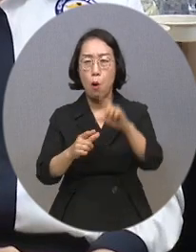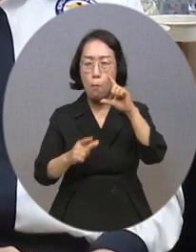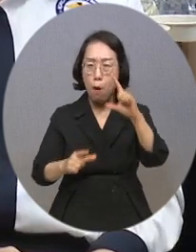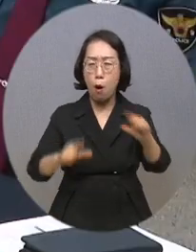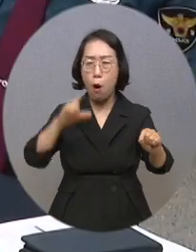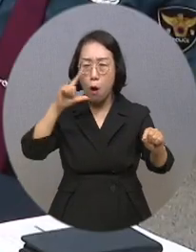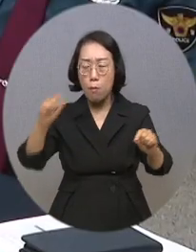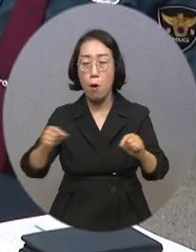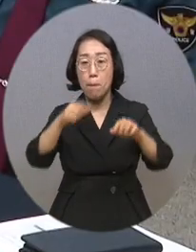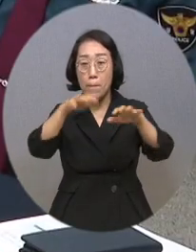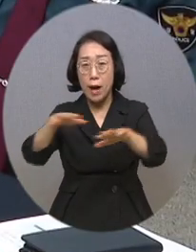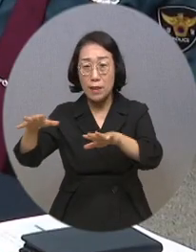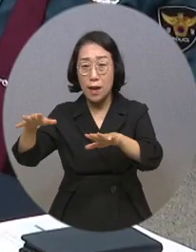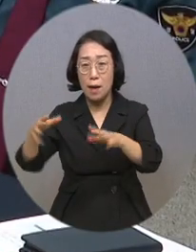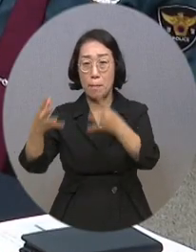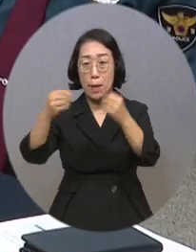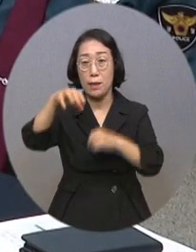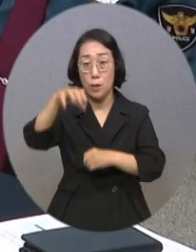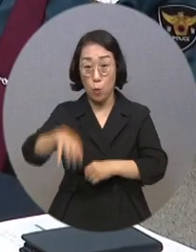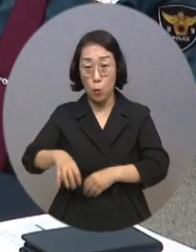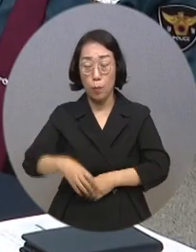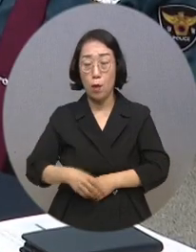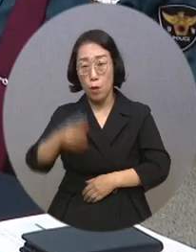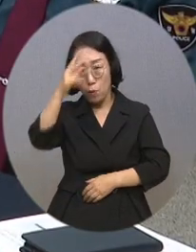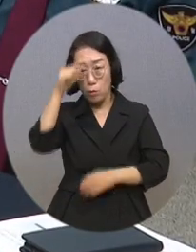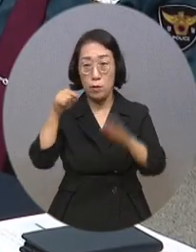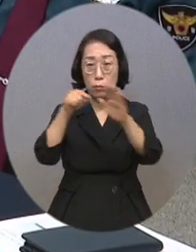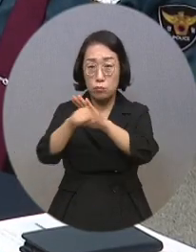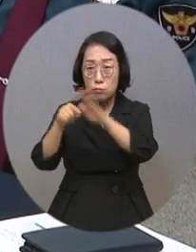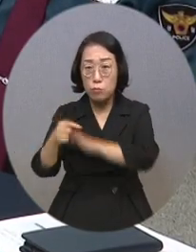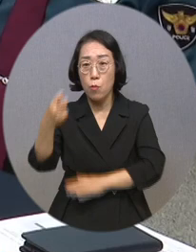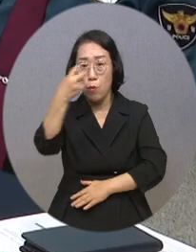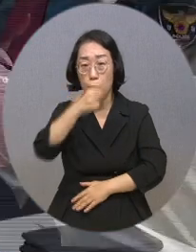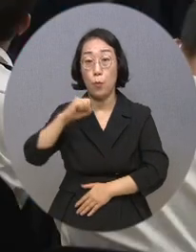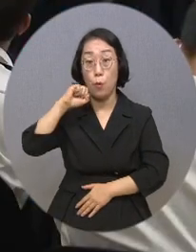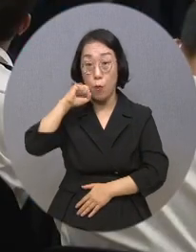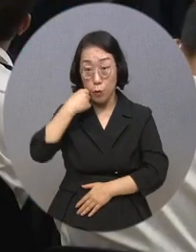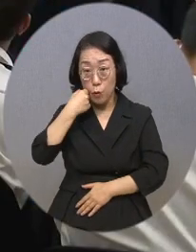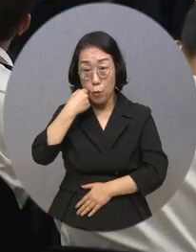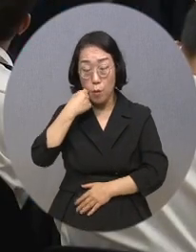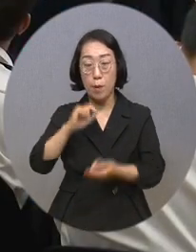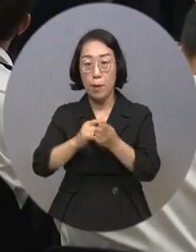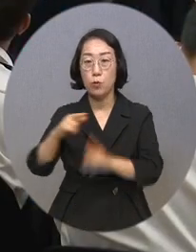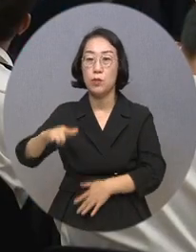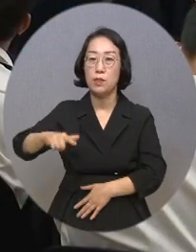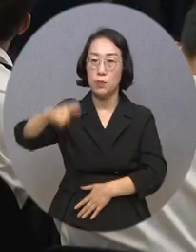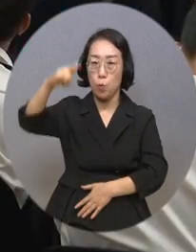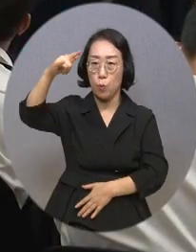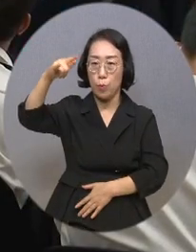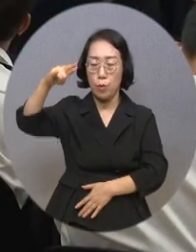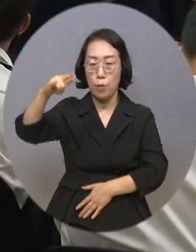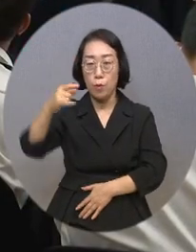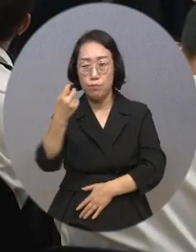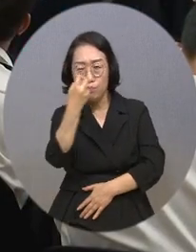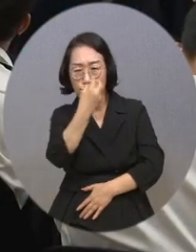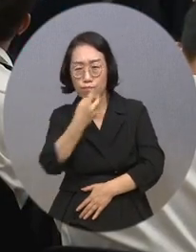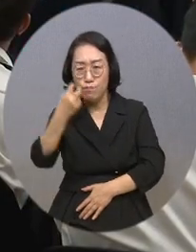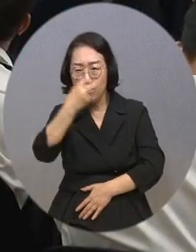전남 지역의 특성을 고려해 경찰관이 활동하기 어려운 섬 지역을 드론이 대신 순찰하는 시스템을